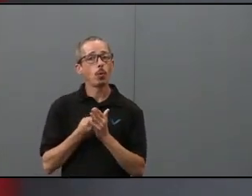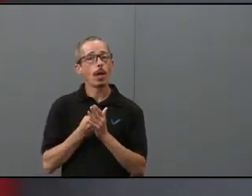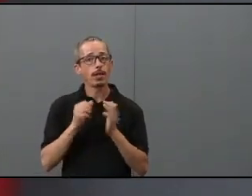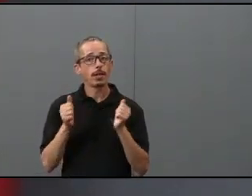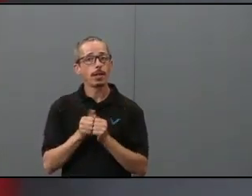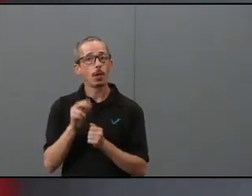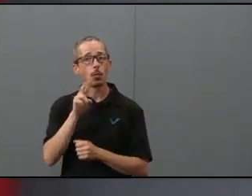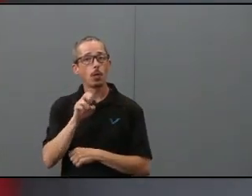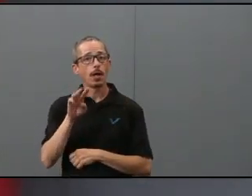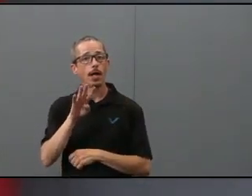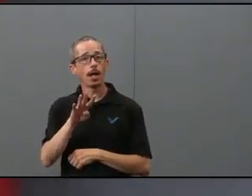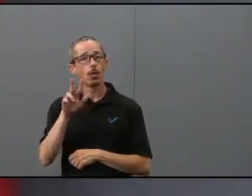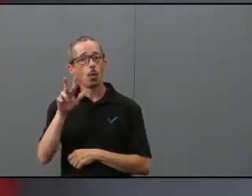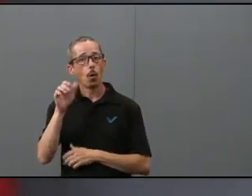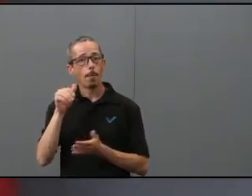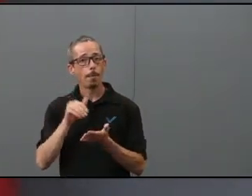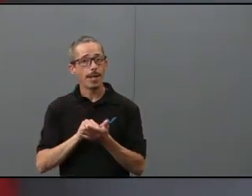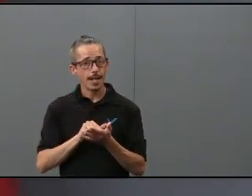de